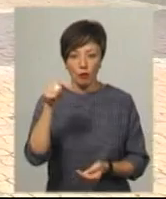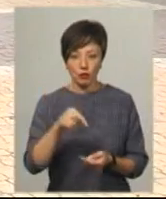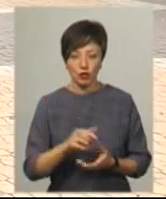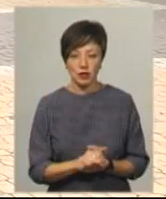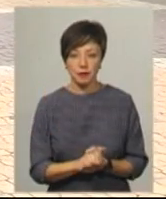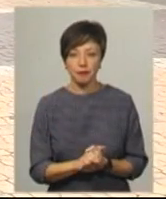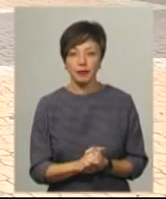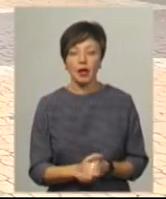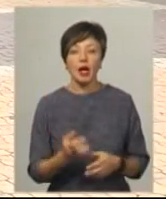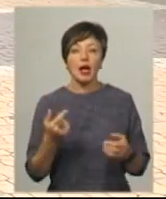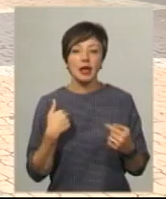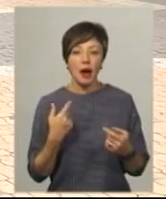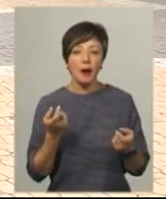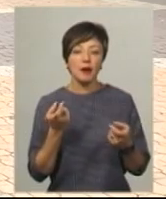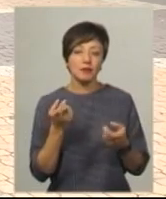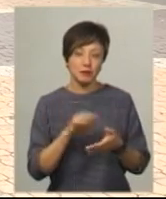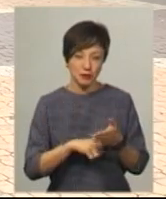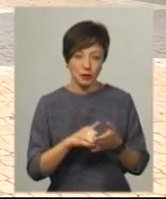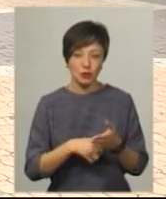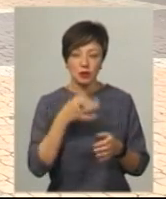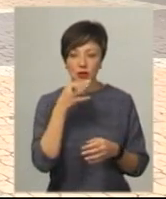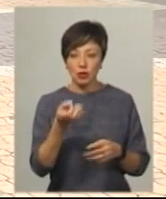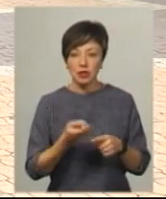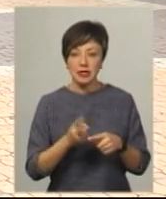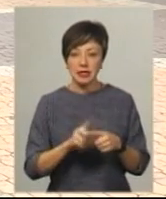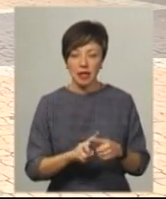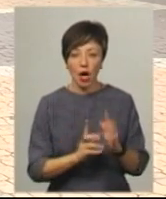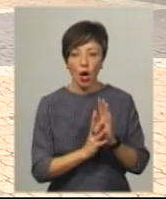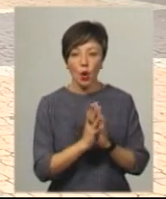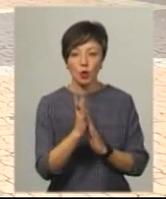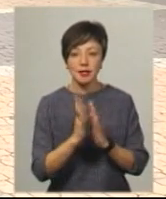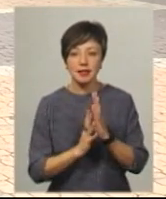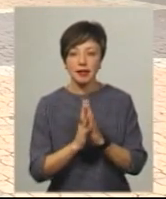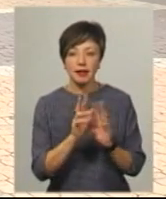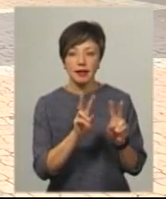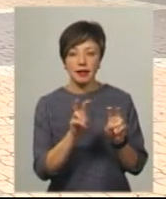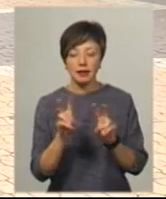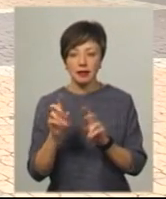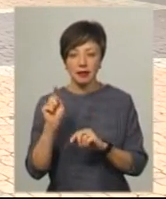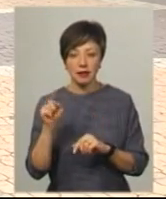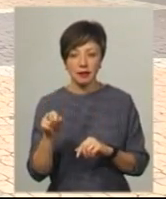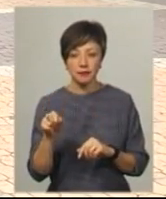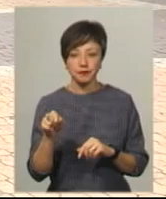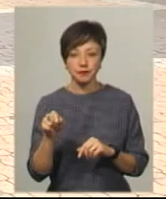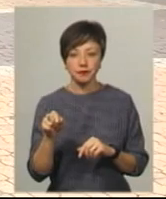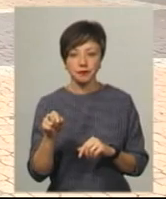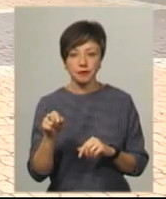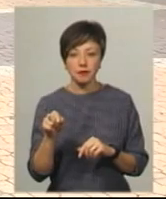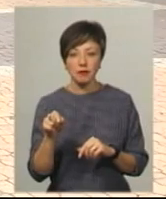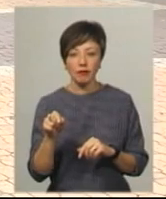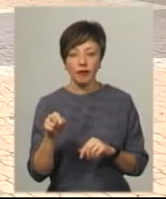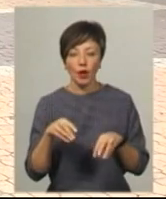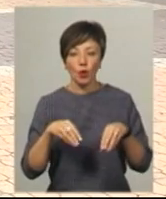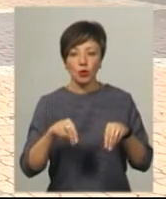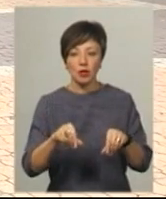Новачок. Пов'язується з тим, що самі ці рослини вирощені в